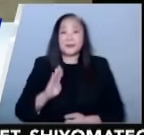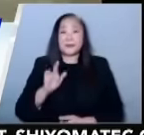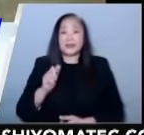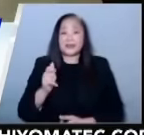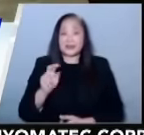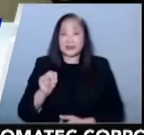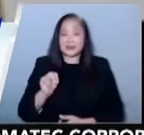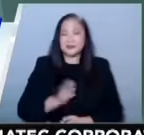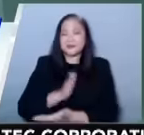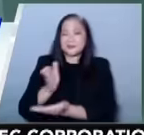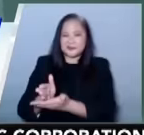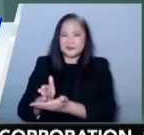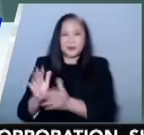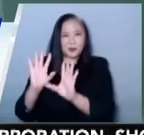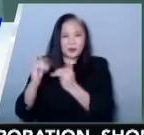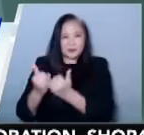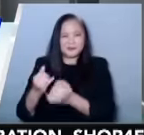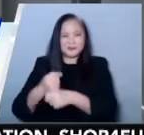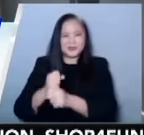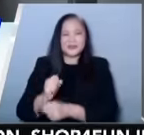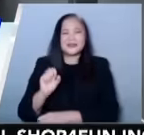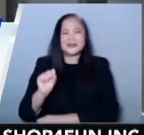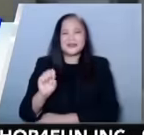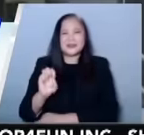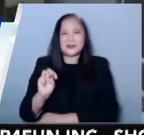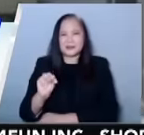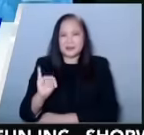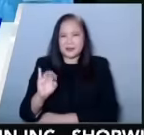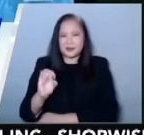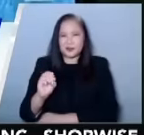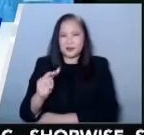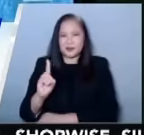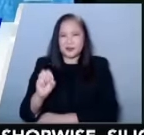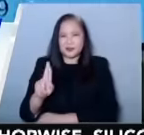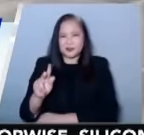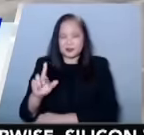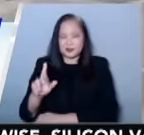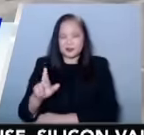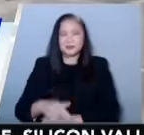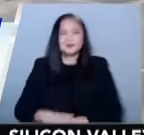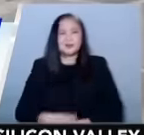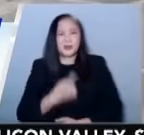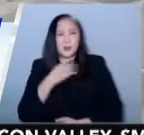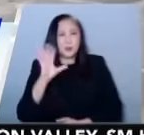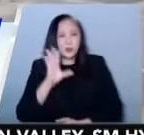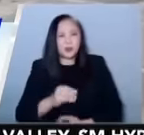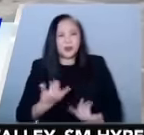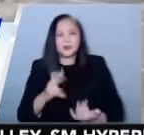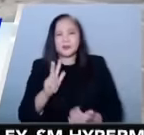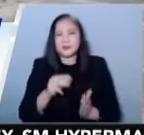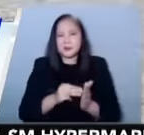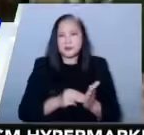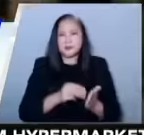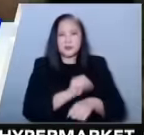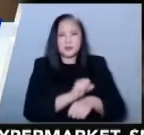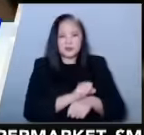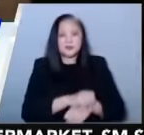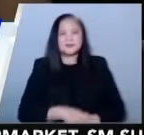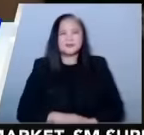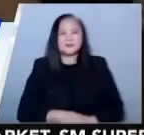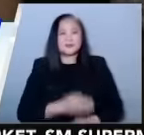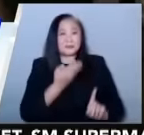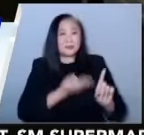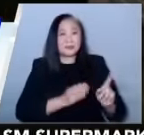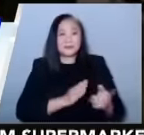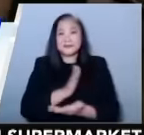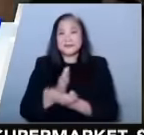Tinawag niyang extraordinary ang industriya kung saan 3 milyong trabaho nakapaloob. Nagpunta rin siya sa Intramuros, Maynila at humarap